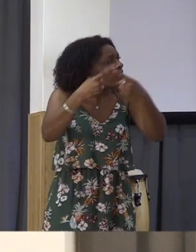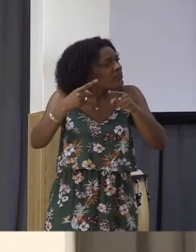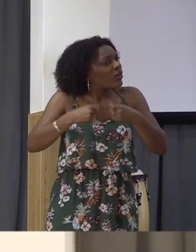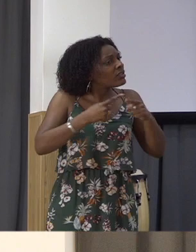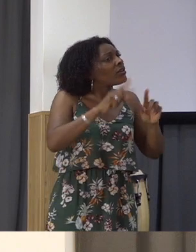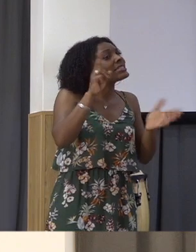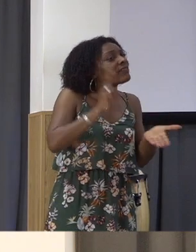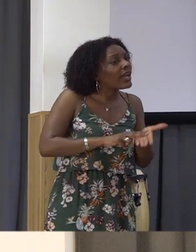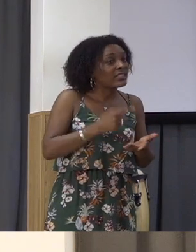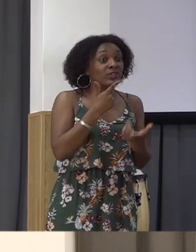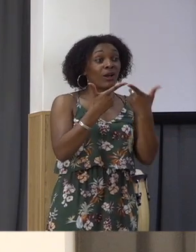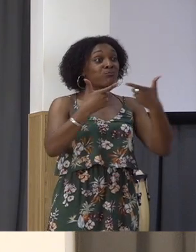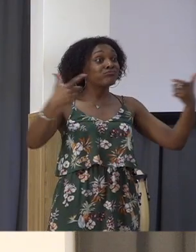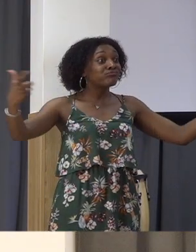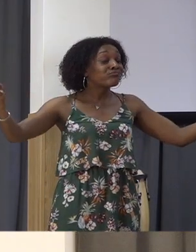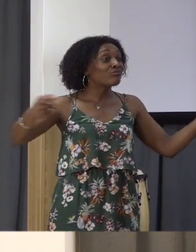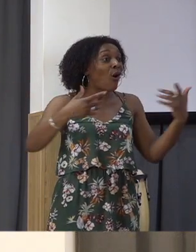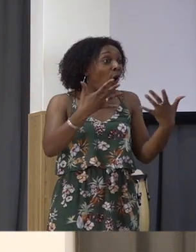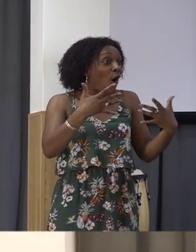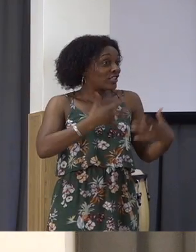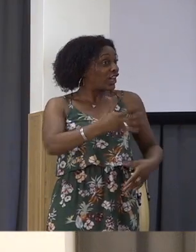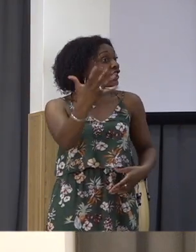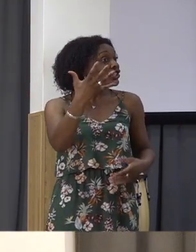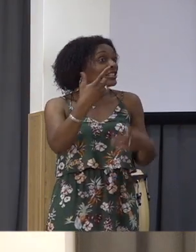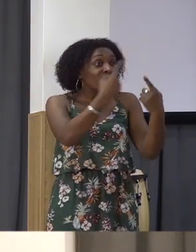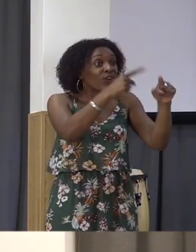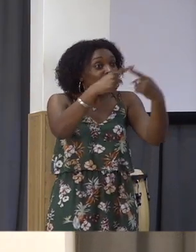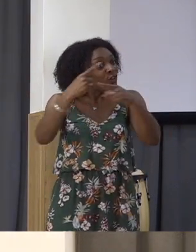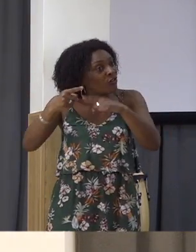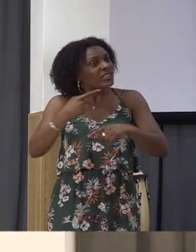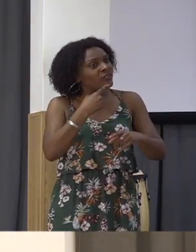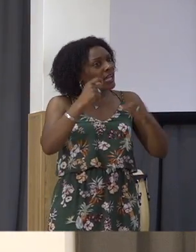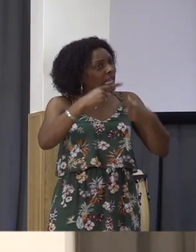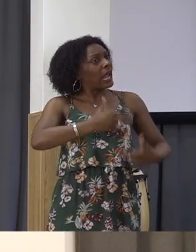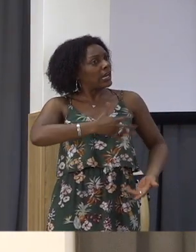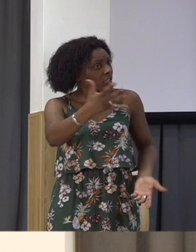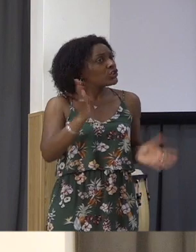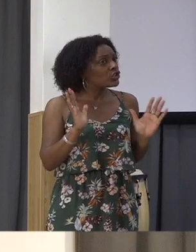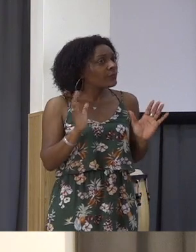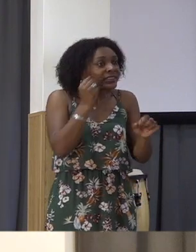Cela veut dire qu'il y a de la diversité. La diversité dans le travail, la diversité dans ce qu'il y a à faire.